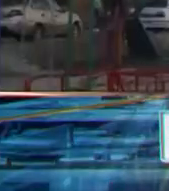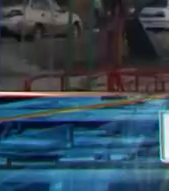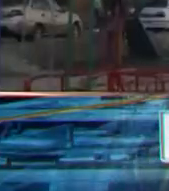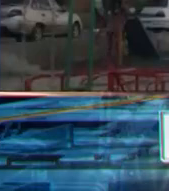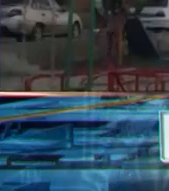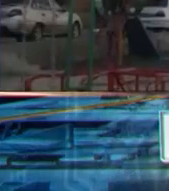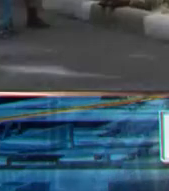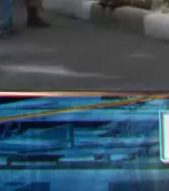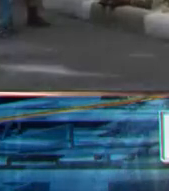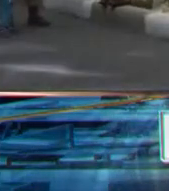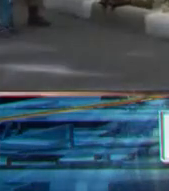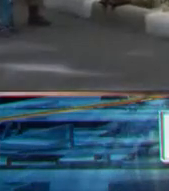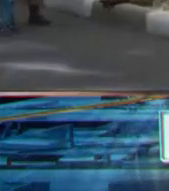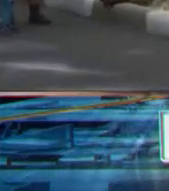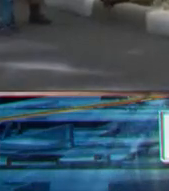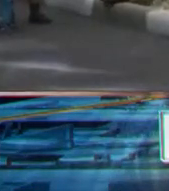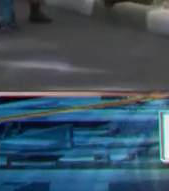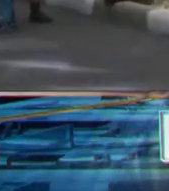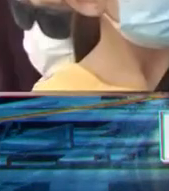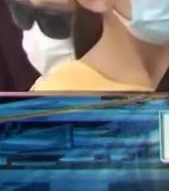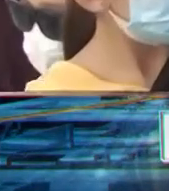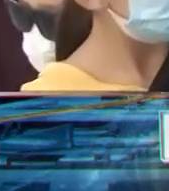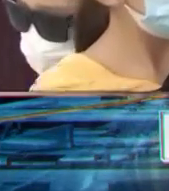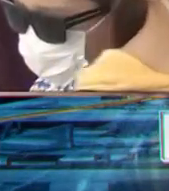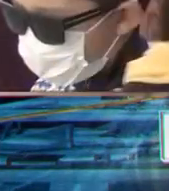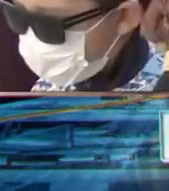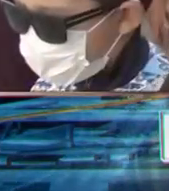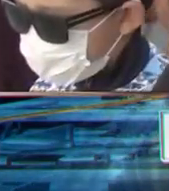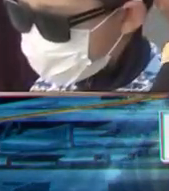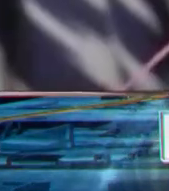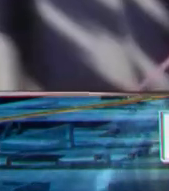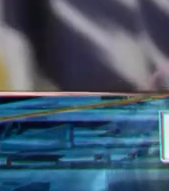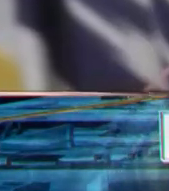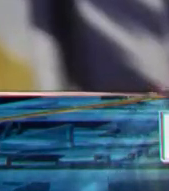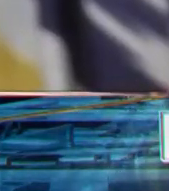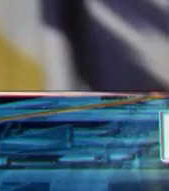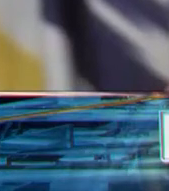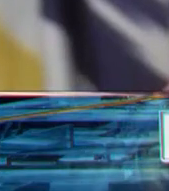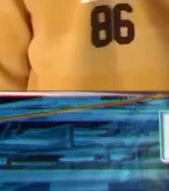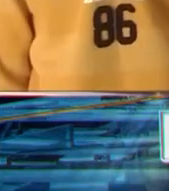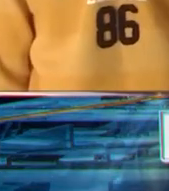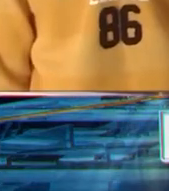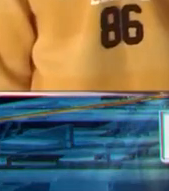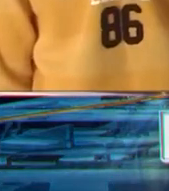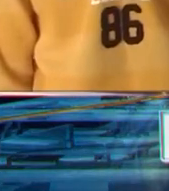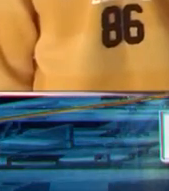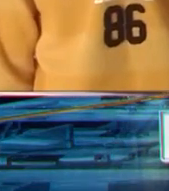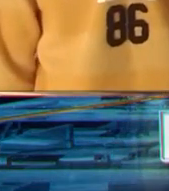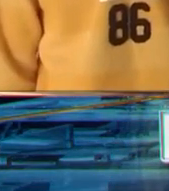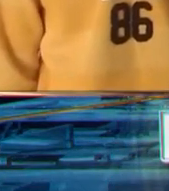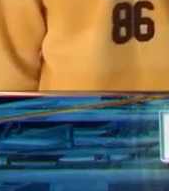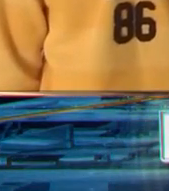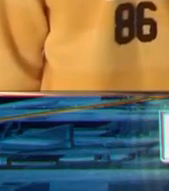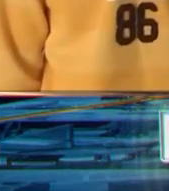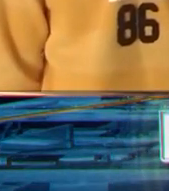Қарлығаштан пәтер алып қанаттанды. Қарасайлық 16 көпбалалы отбасы нұрлы жер бағдарламасы аясында баспаналы болды. Түнмен ұйықтамай,